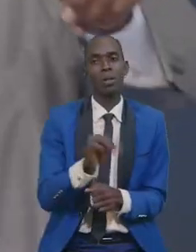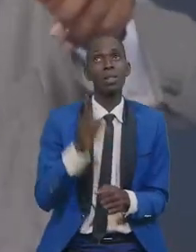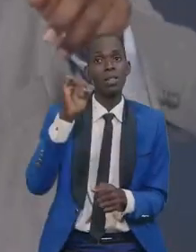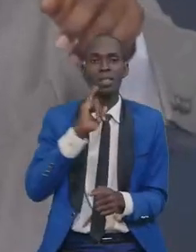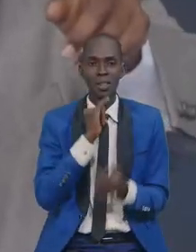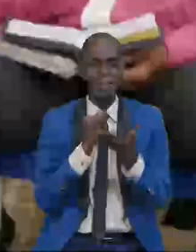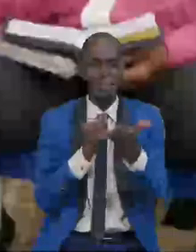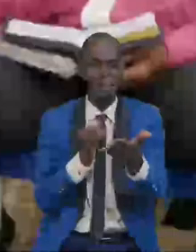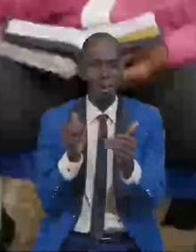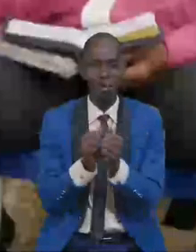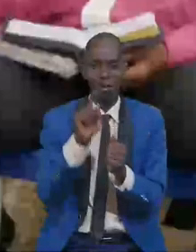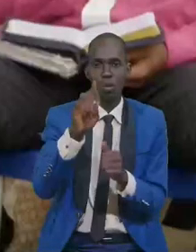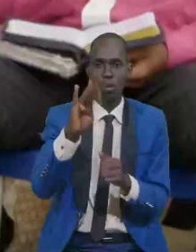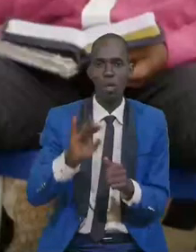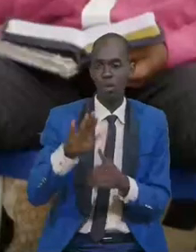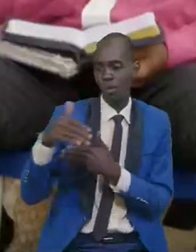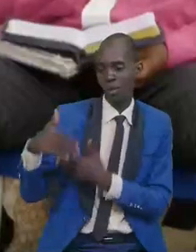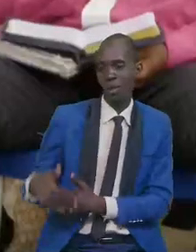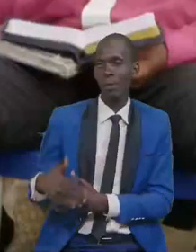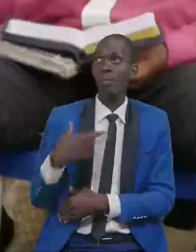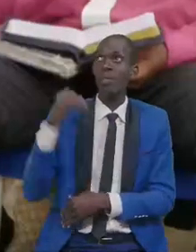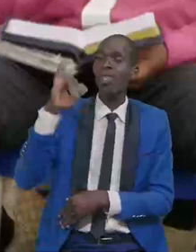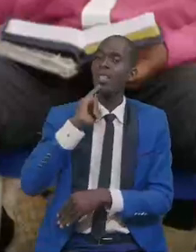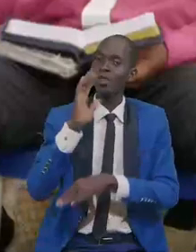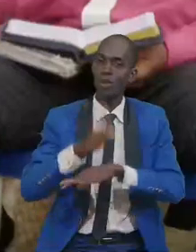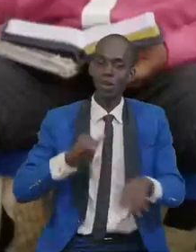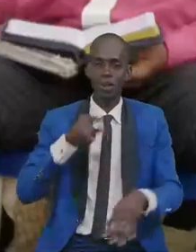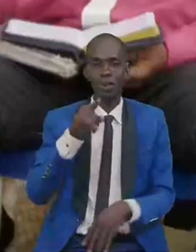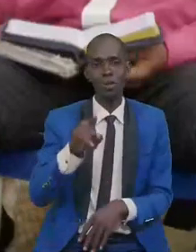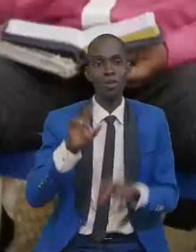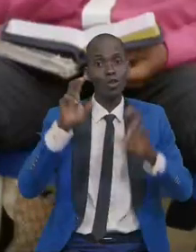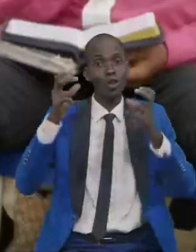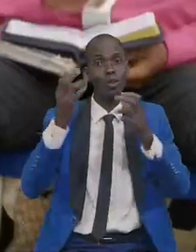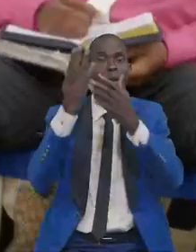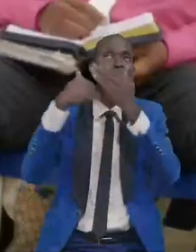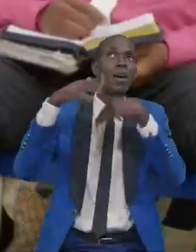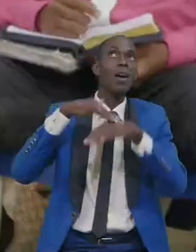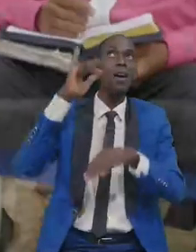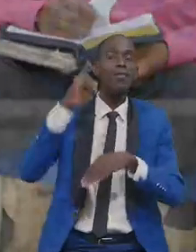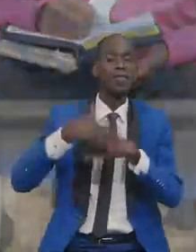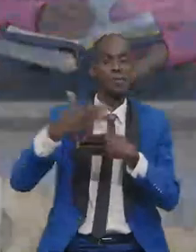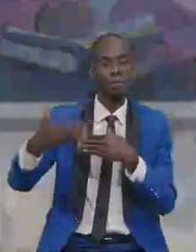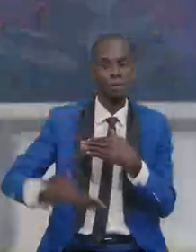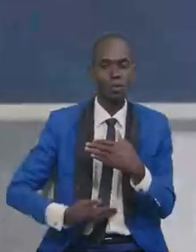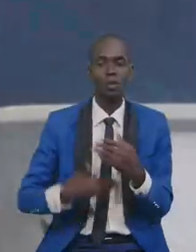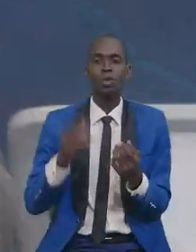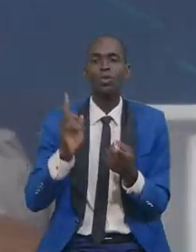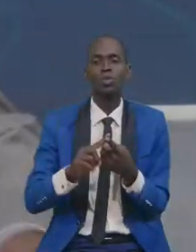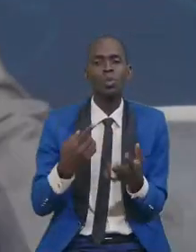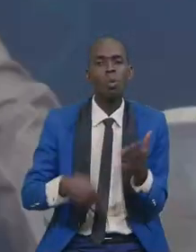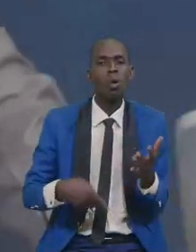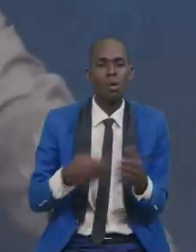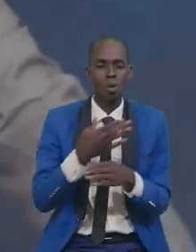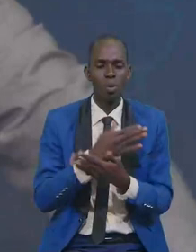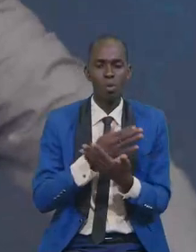Il est là. Il est à tes côtés. Et il t'appelle. L'invitation céleste, il t'appelle.